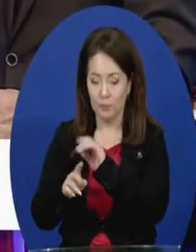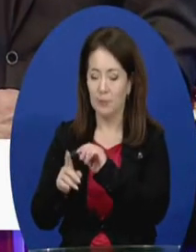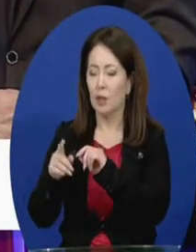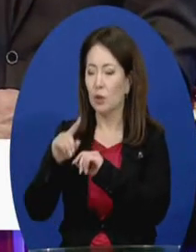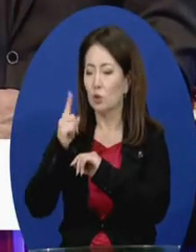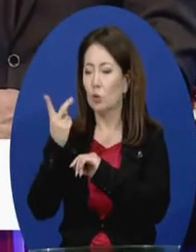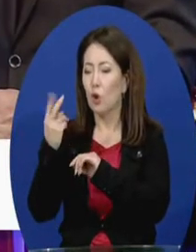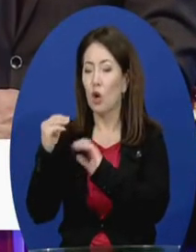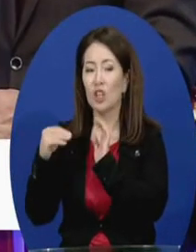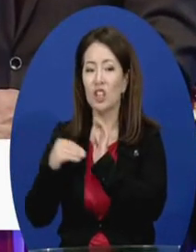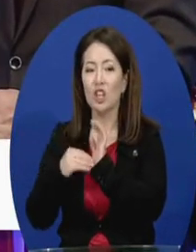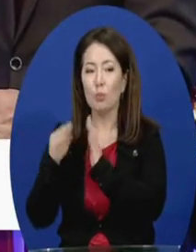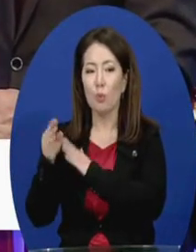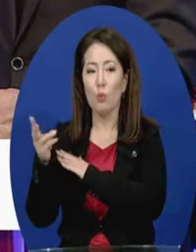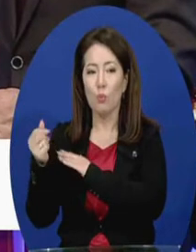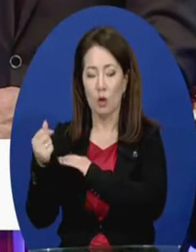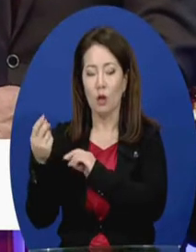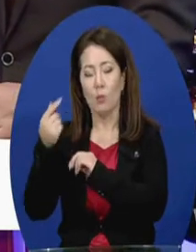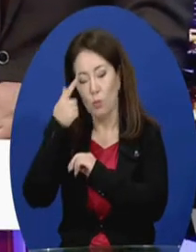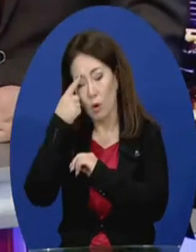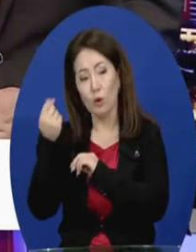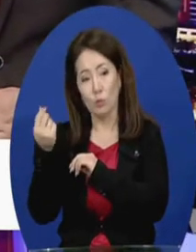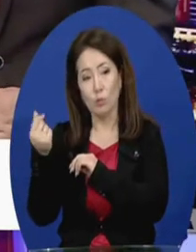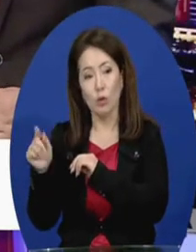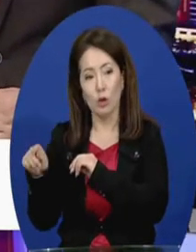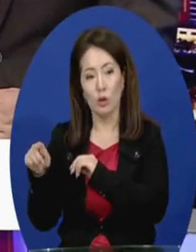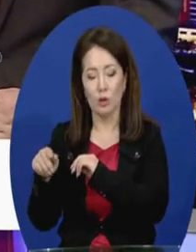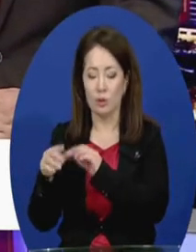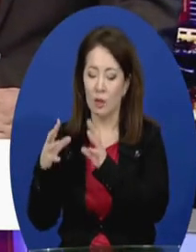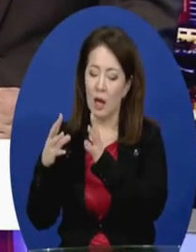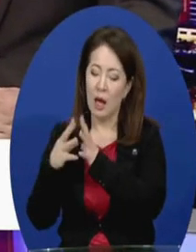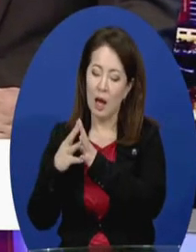тэрбум төгрөгийг нь бол төгрөгөөр. За төгрөгийг нь бол